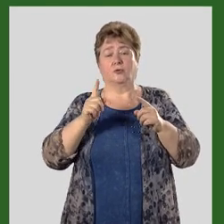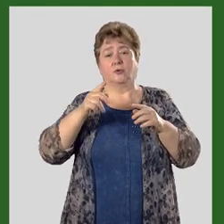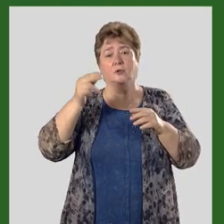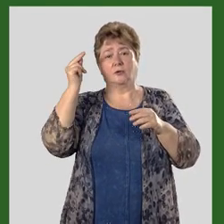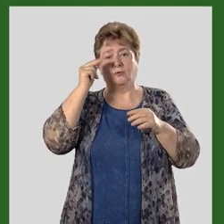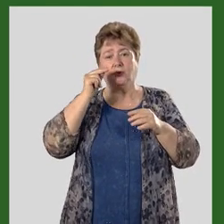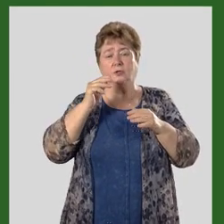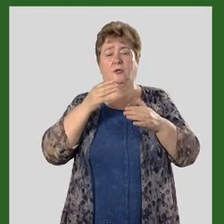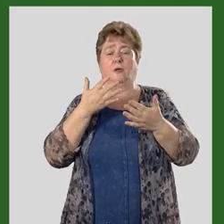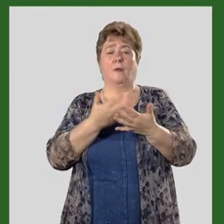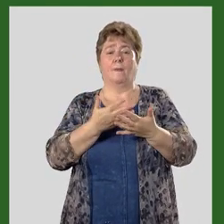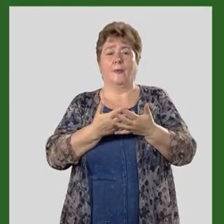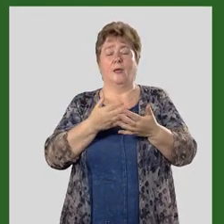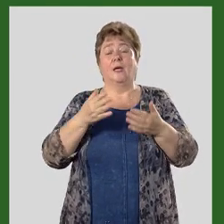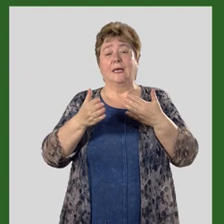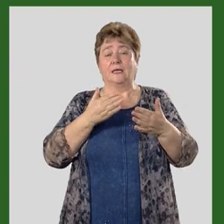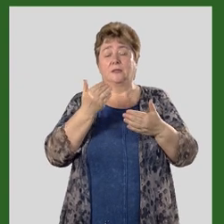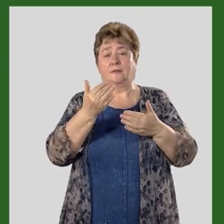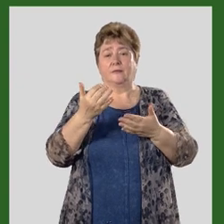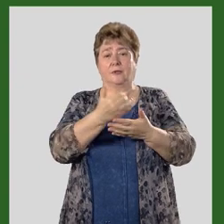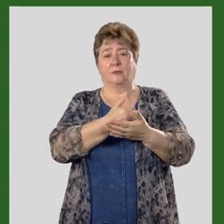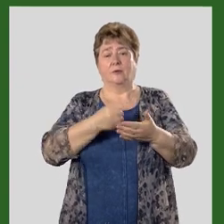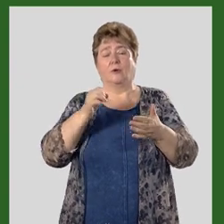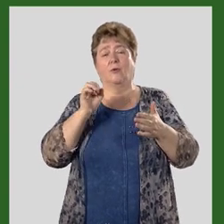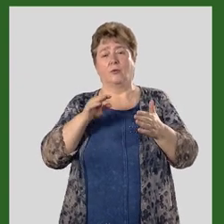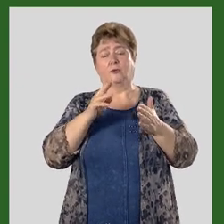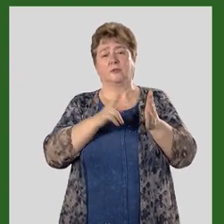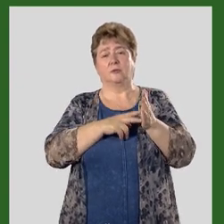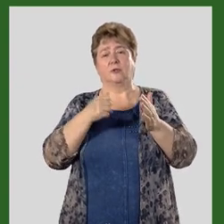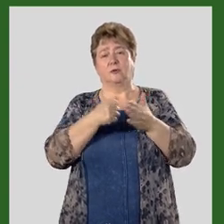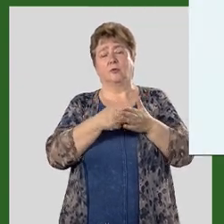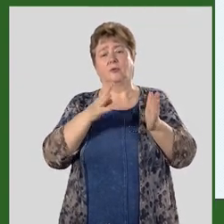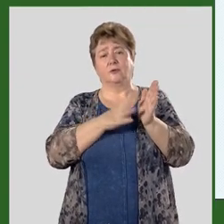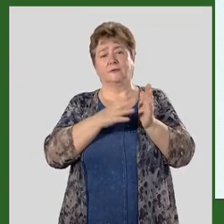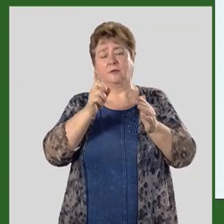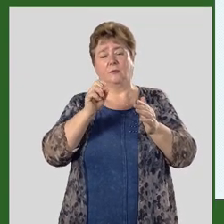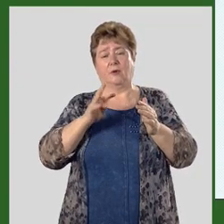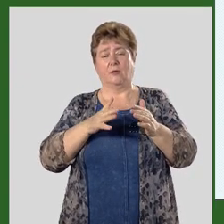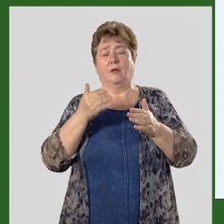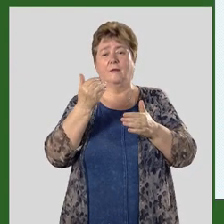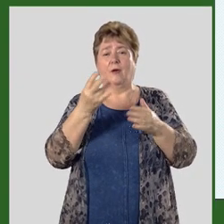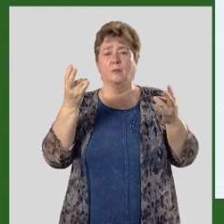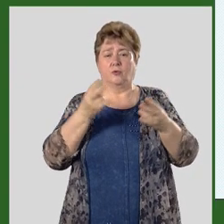изучении материала. Если вы набрали от 7 до 9 баллов, вам